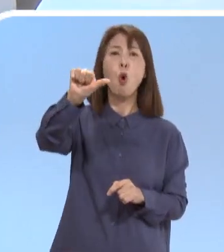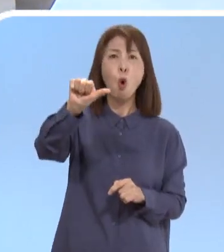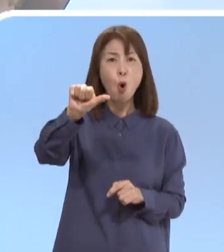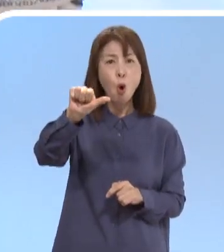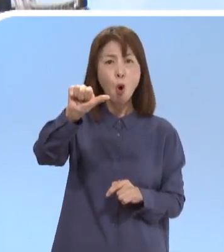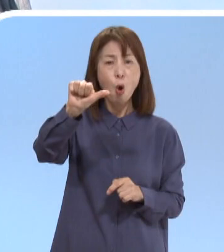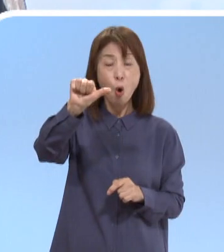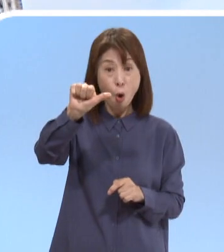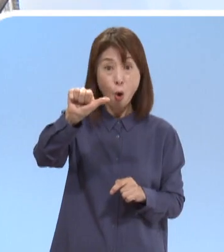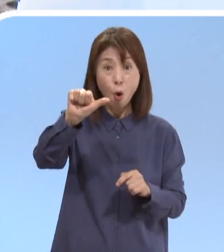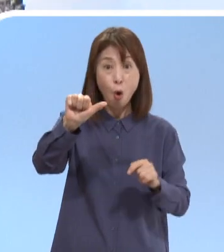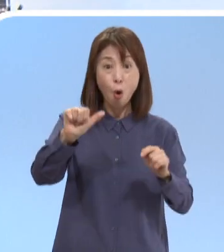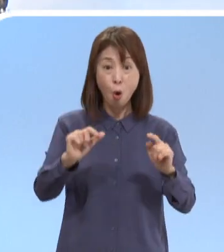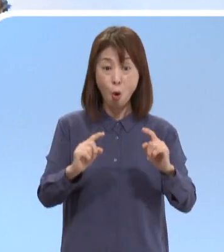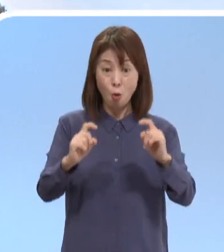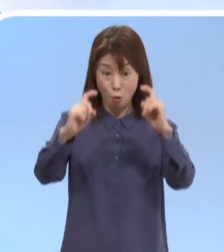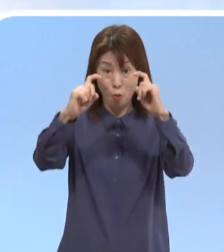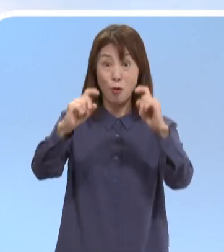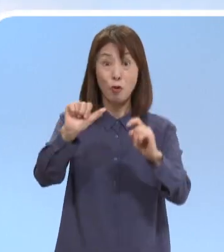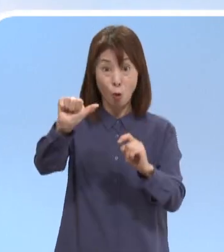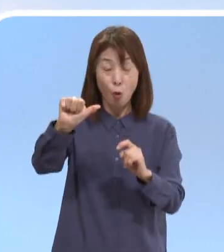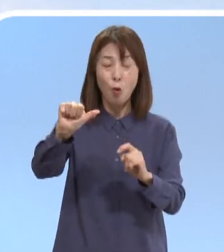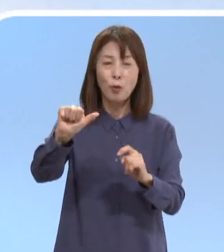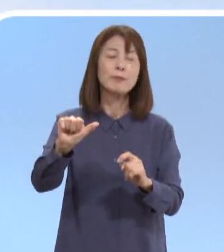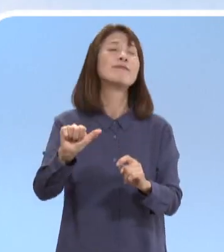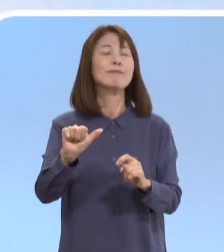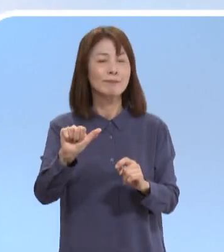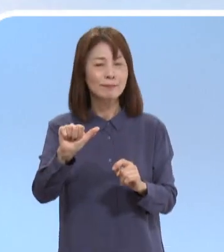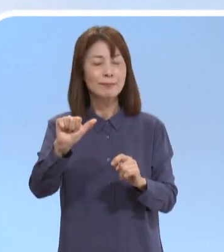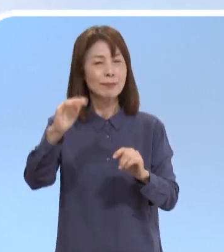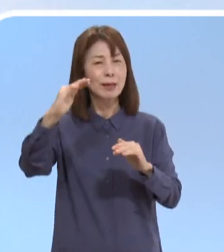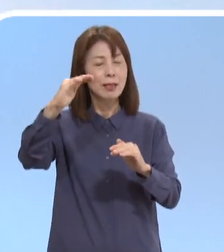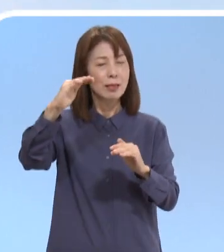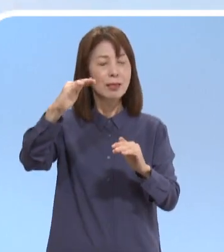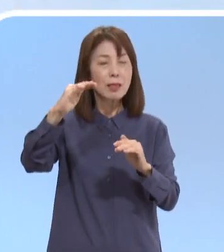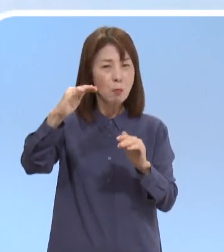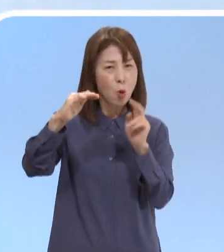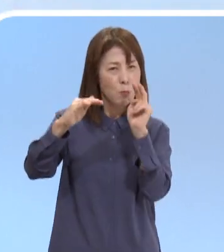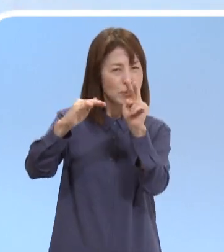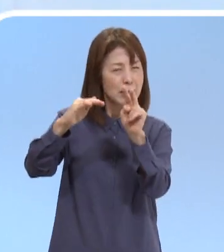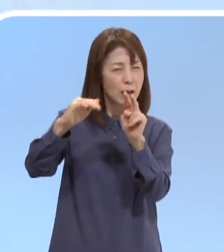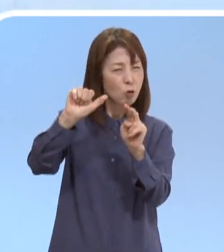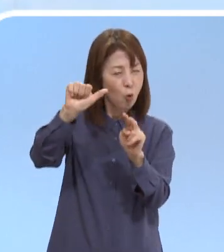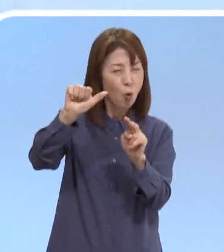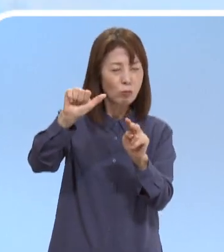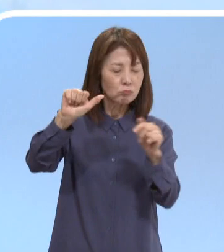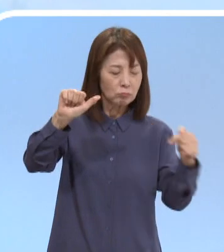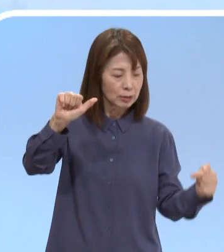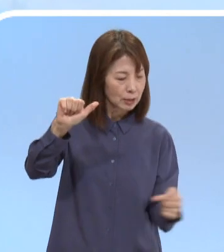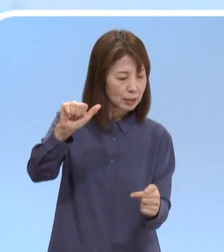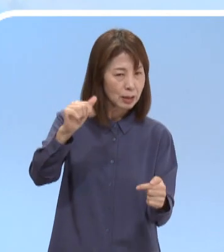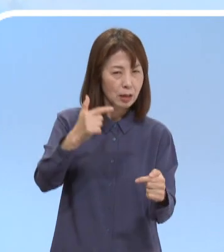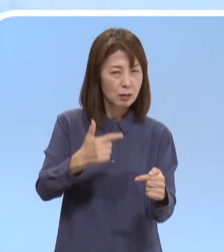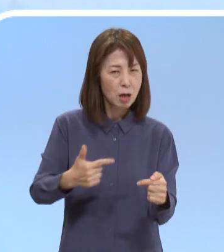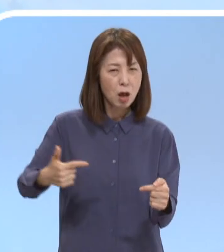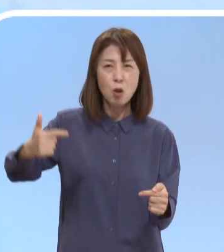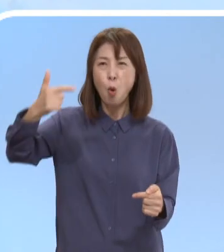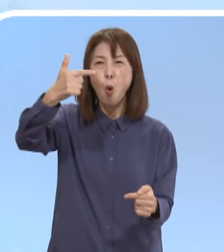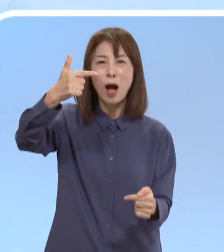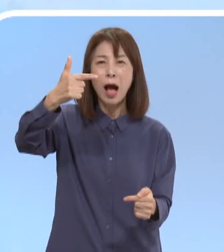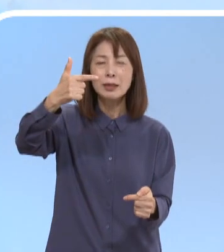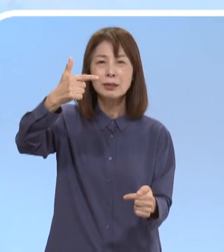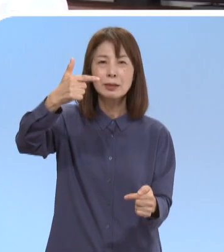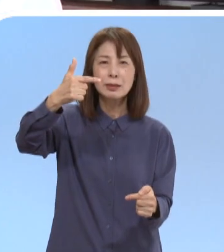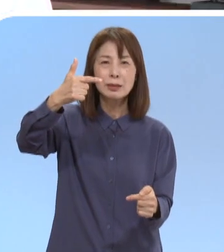です。そうなんです、50なんですけども、はい、50で中は地下1階、地上6階建ての7階建てなんです